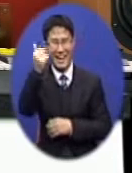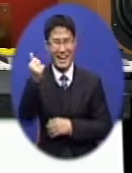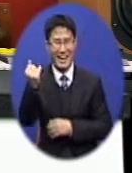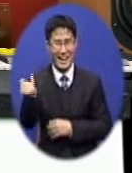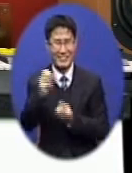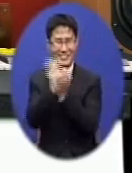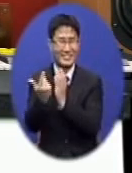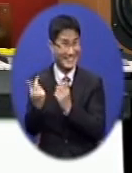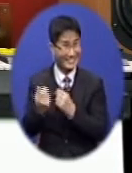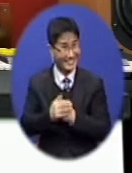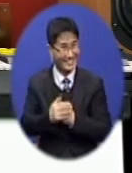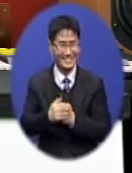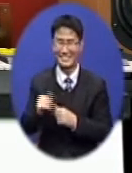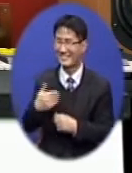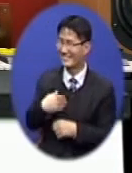할미꽃은.